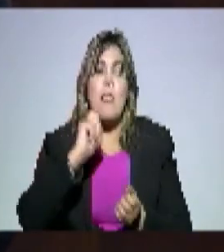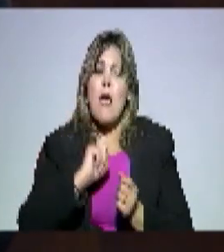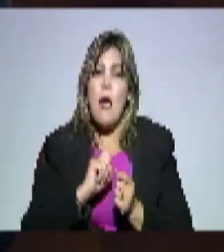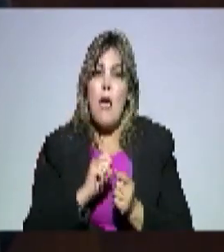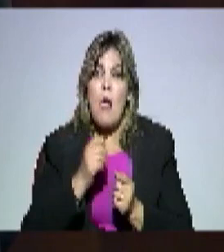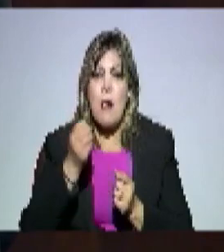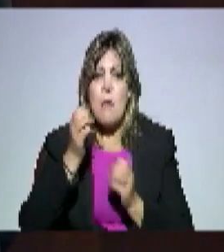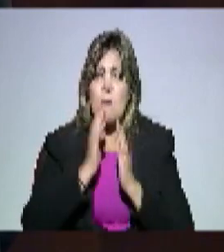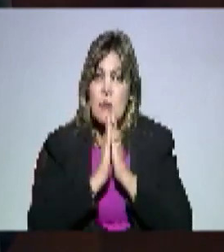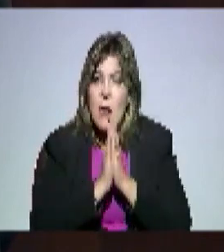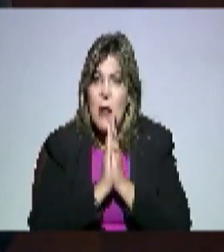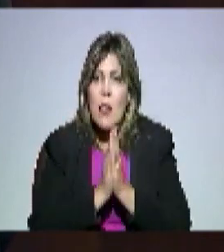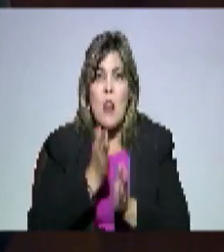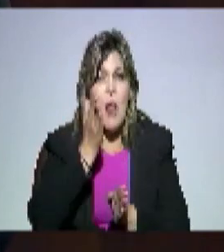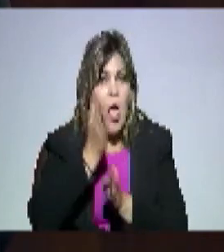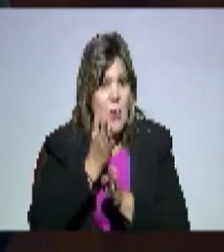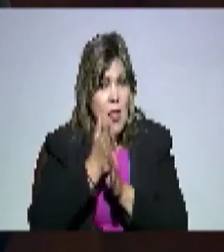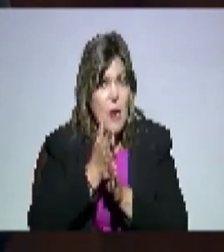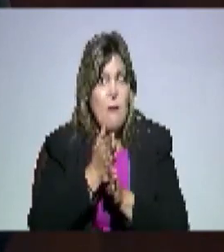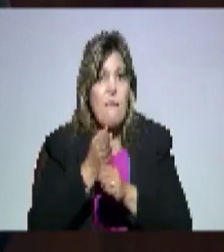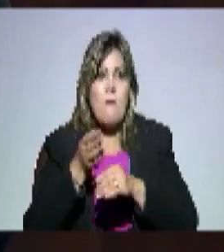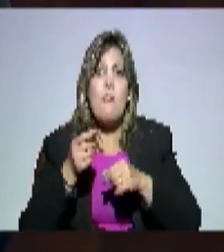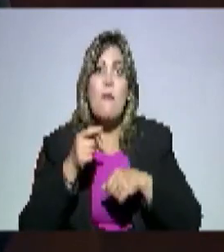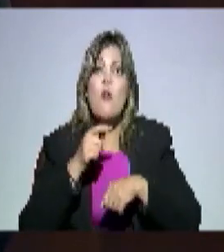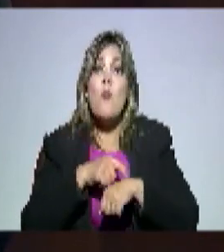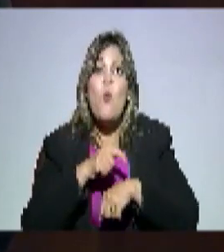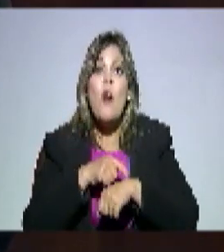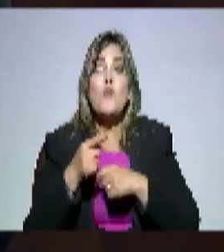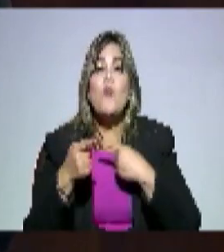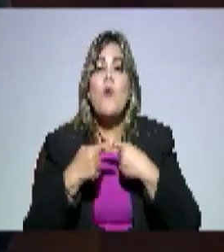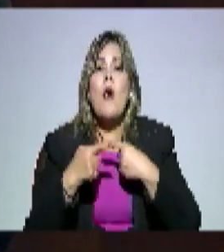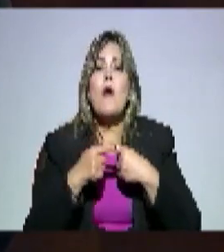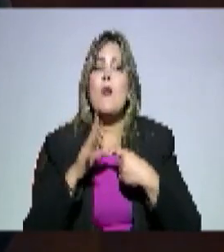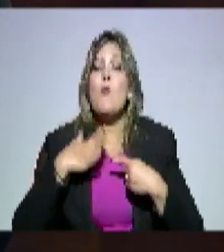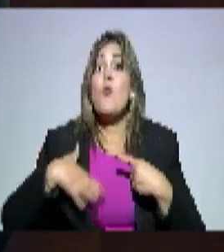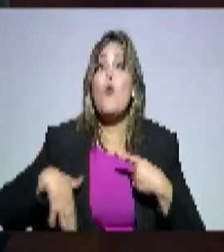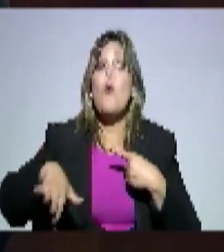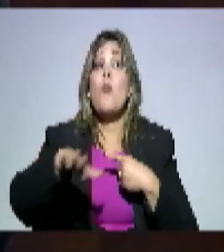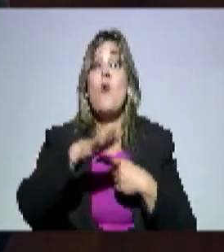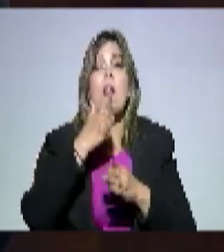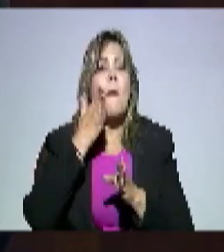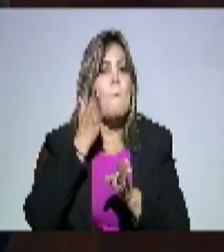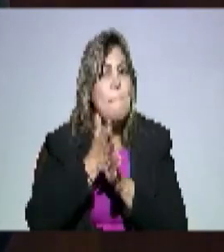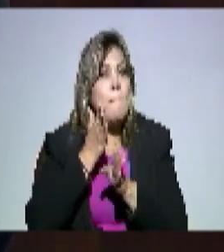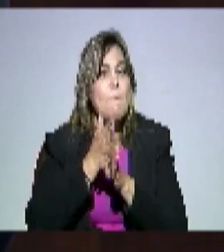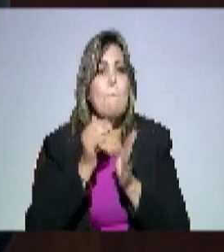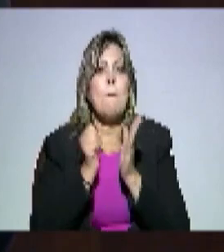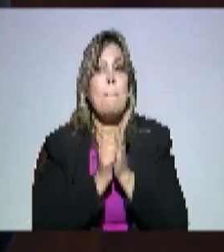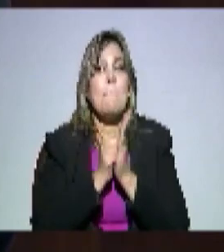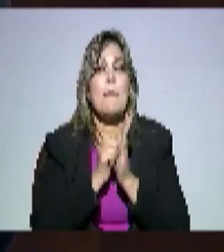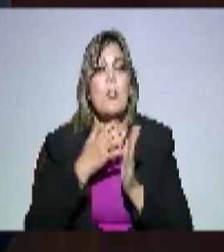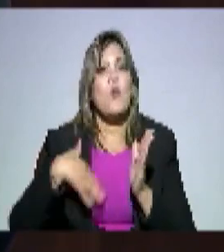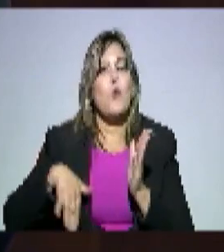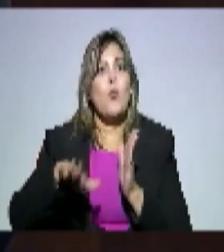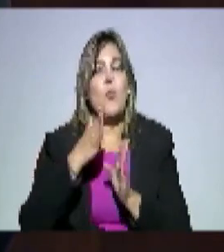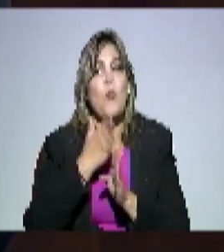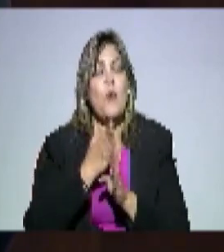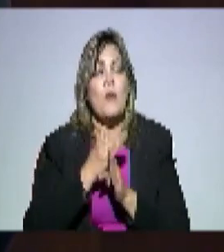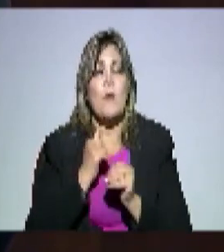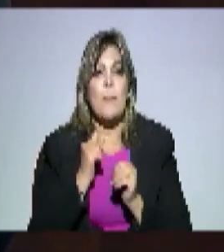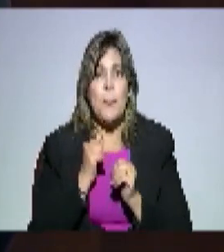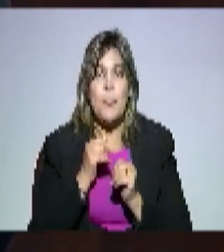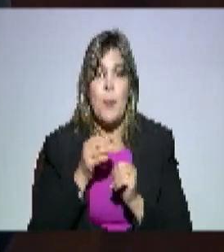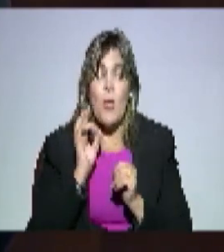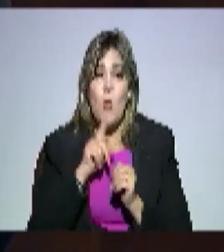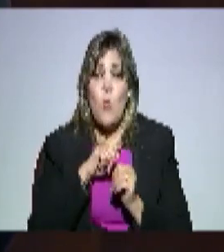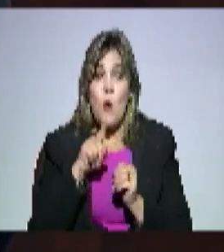البيت نعترف في اقرب فرصه اعترف كلنا كل البيت مش شخص واحد وفي نفس